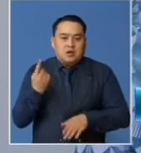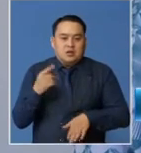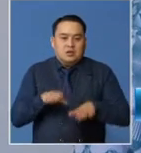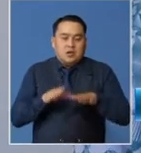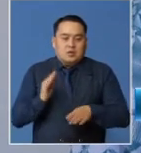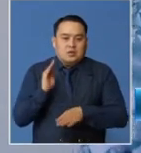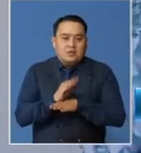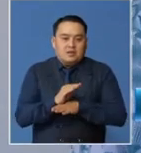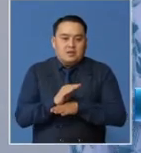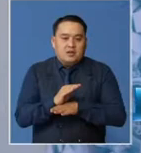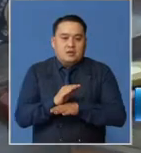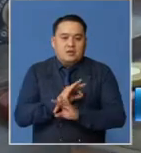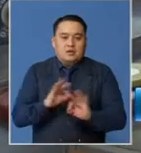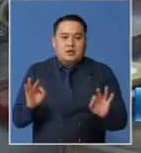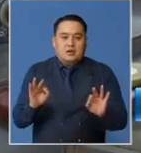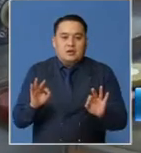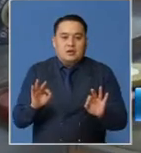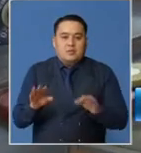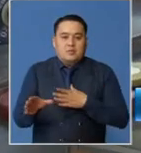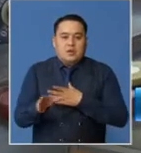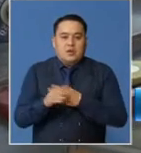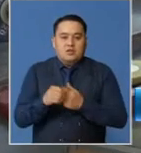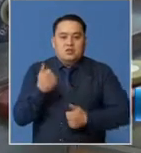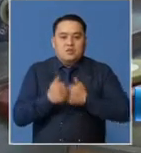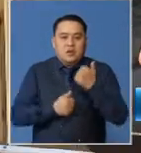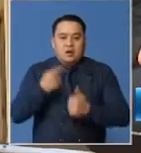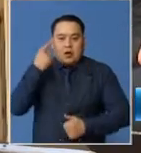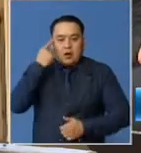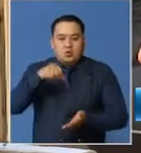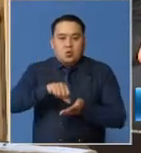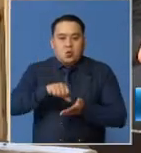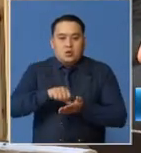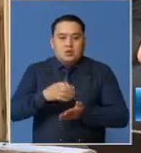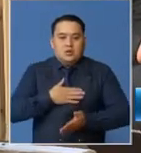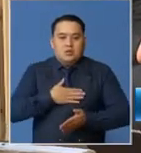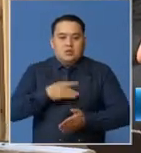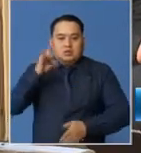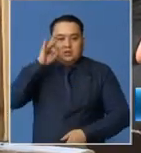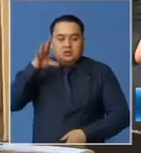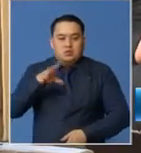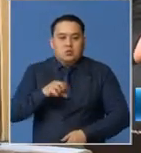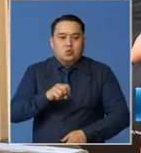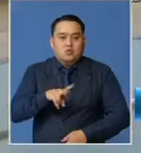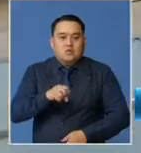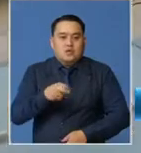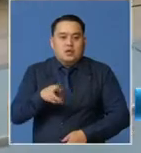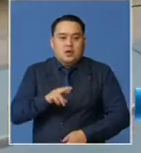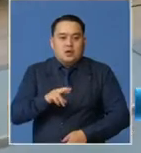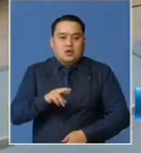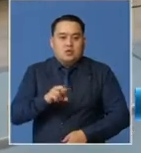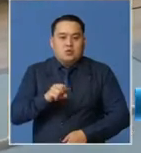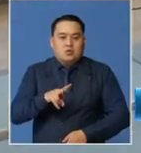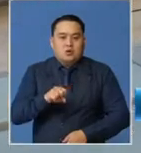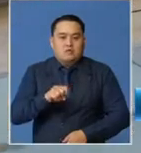подняли. И вообще идеально. Вместе с Кариной в чемпионате Азии примут участие еще и наши знаменитые Зульфия Чиншанло, Игорь Сон и